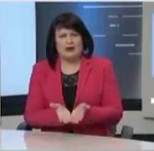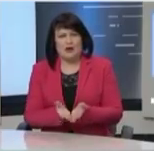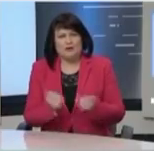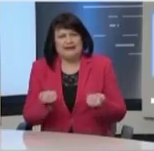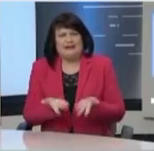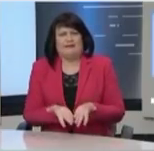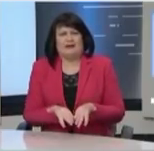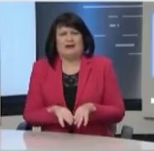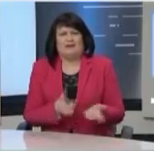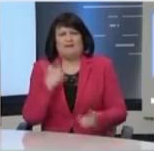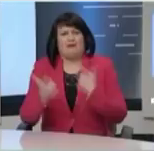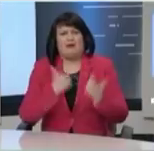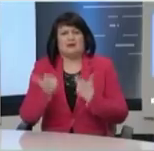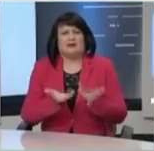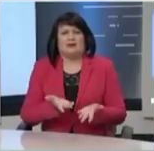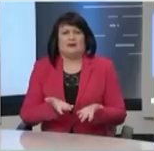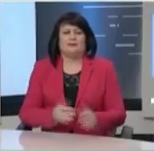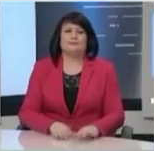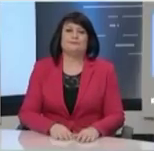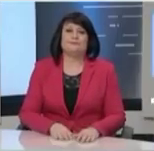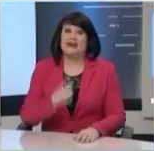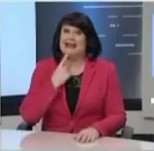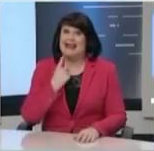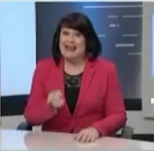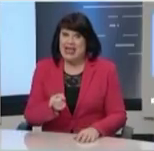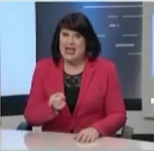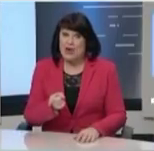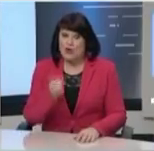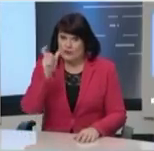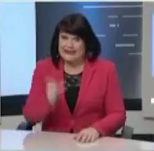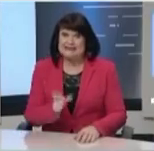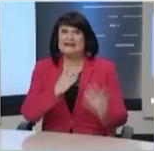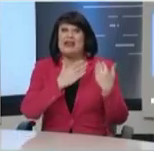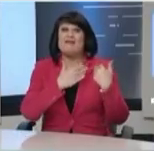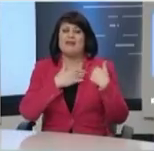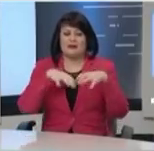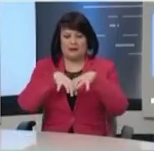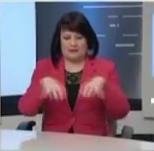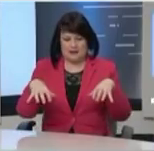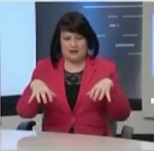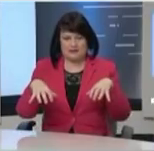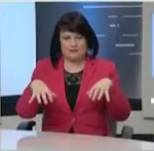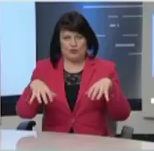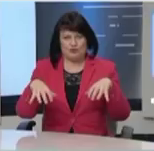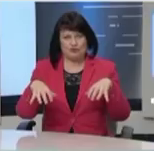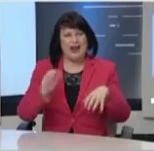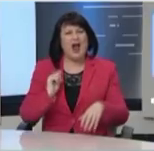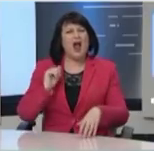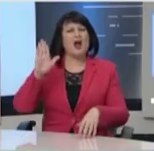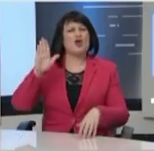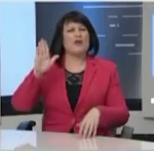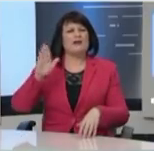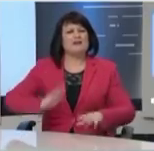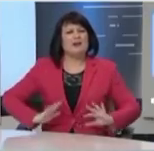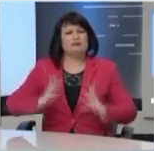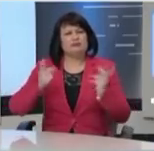ότι έχετε εσείς ευθύνη για αυτόν τον επιχειρούμενο διχασμό και για αυτήν την έξαρση της ακροδεξιάς ρητορικής